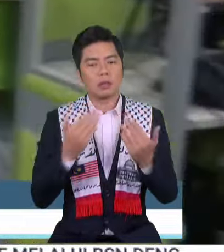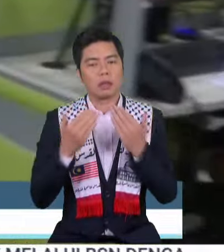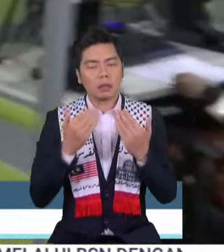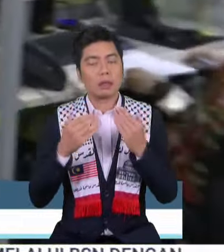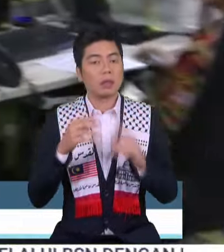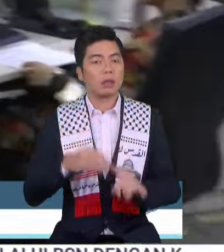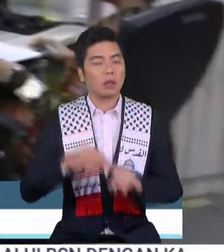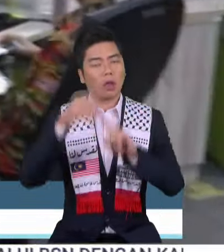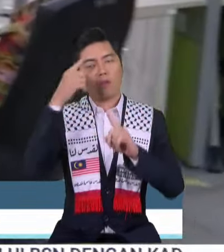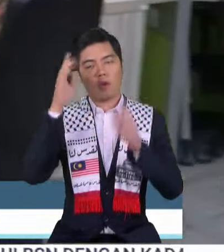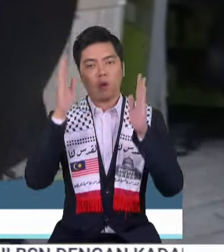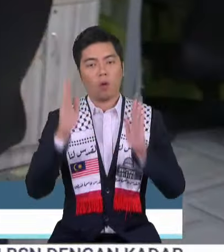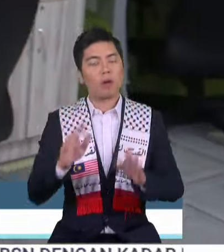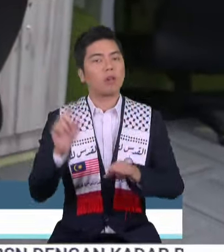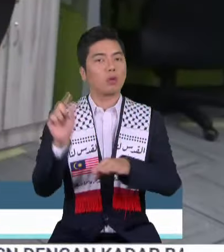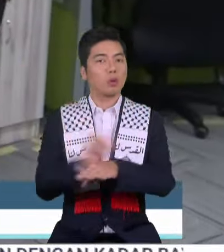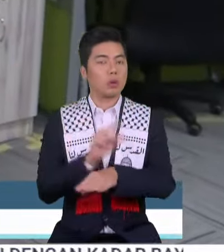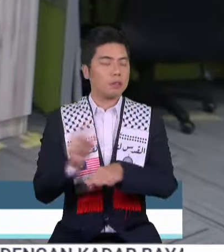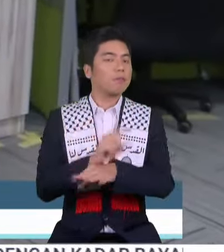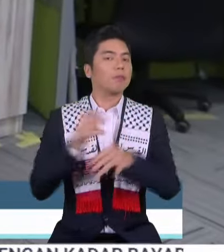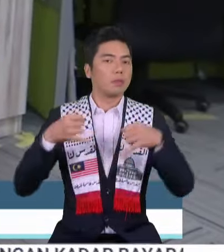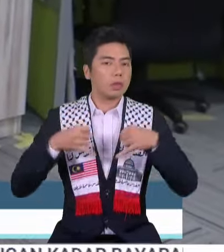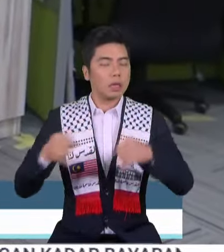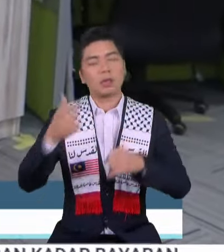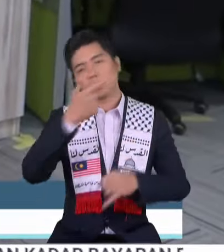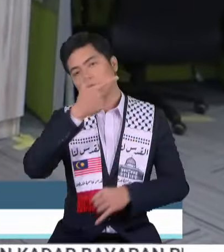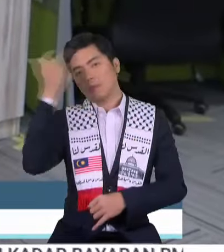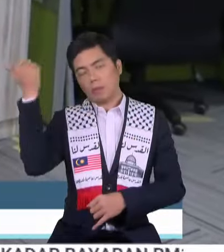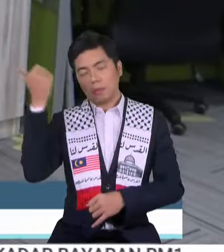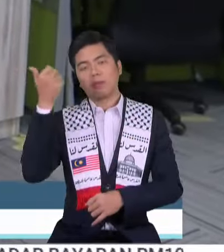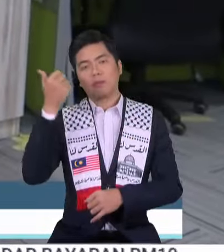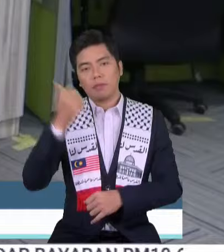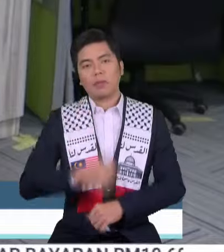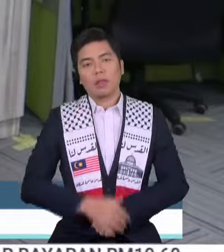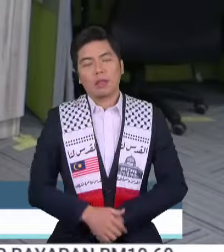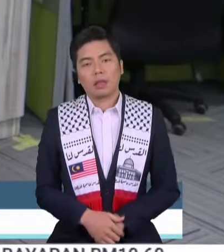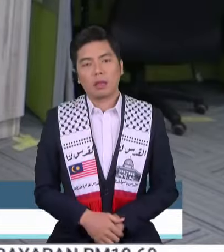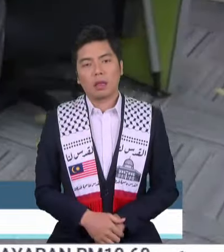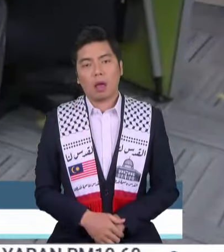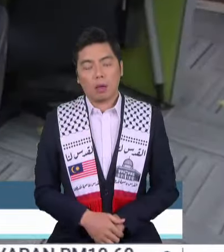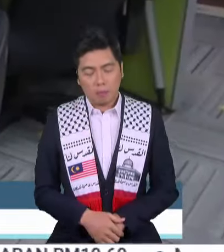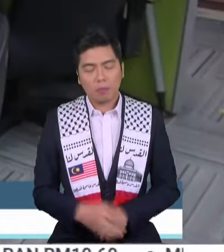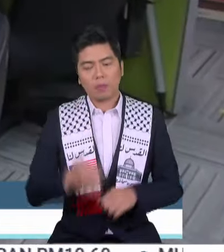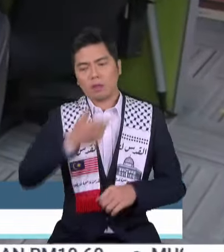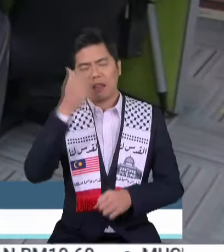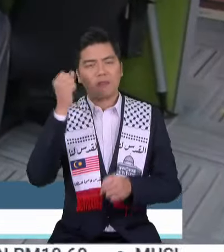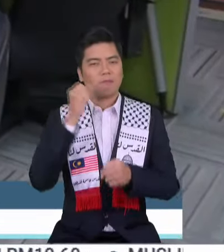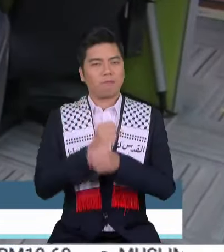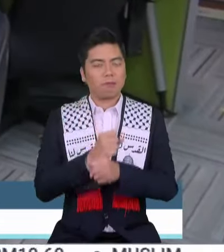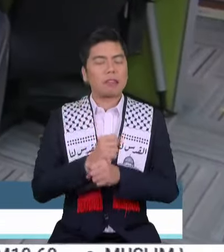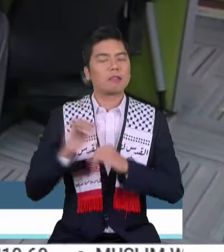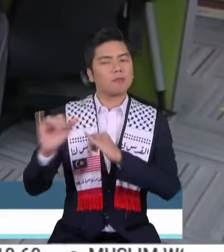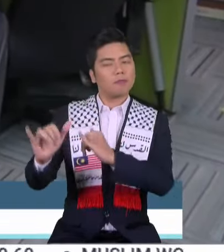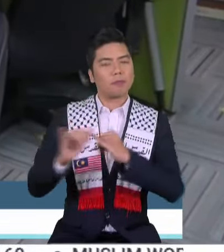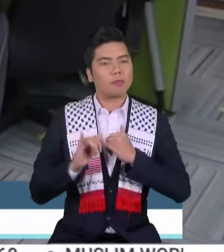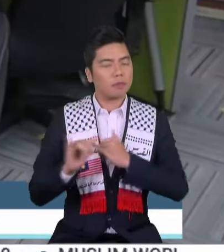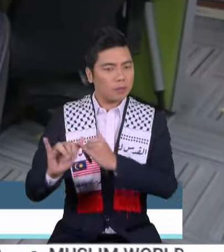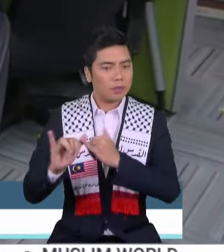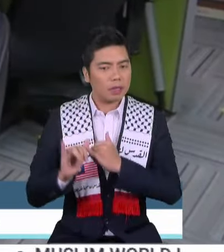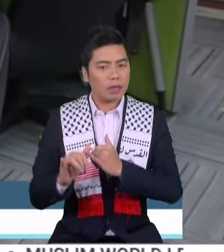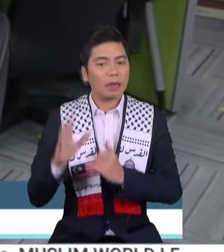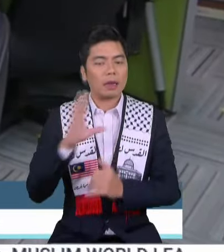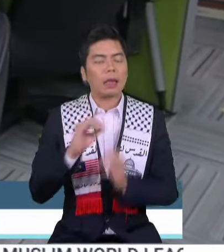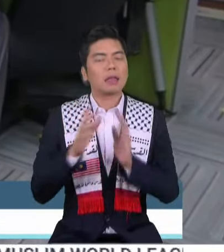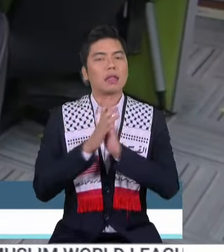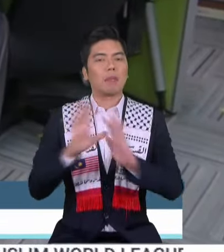kepada pengguna-pengguna jalan raya kerana apa ini memberi kerjasama. Dan yang paling penting, dapat